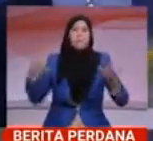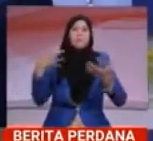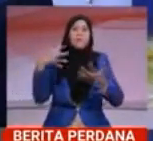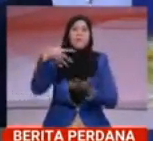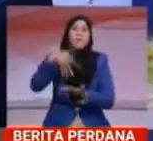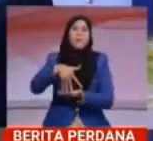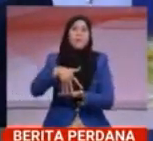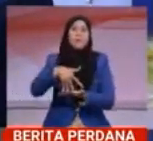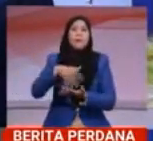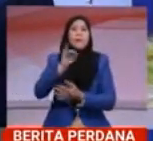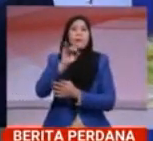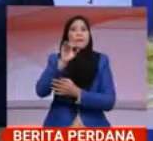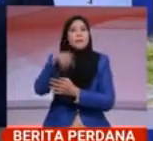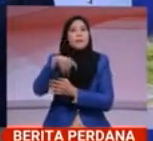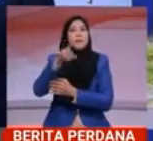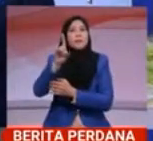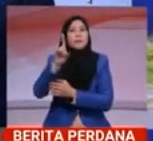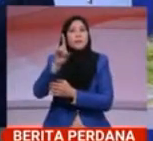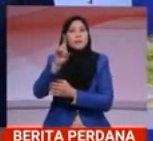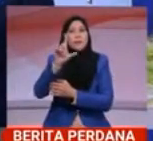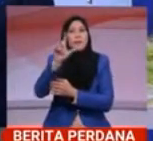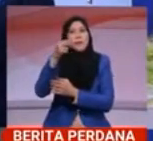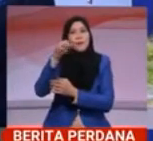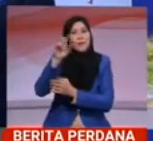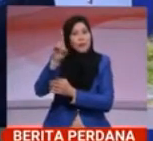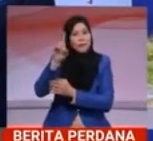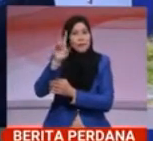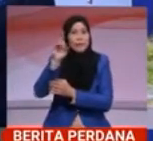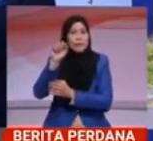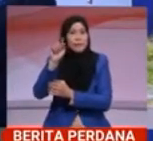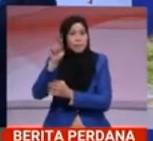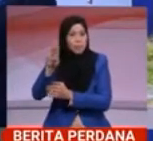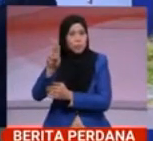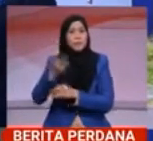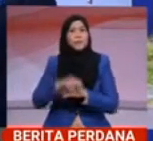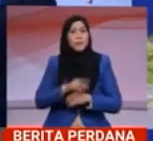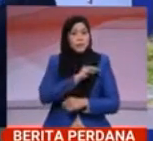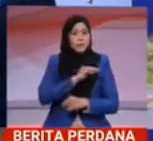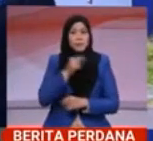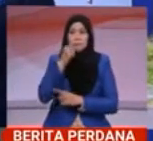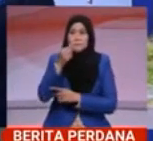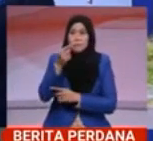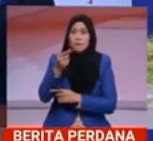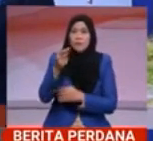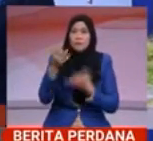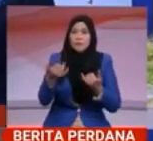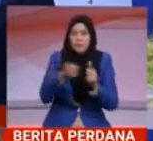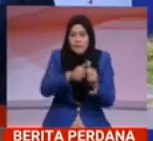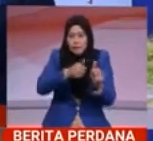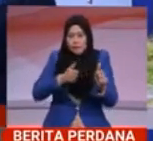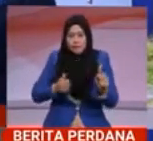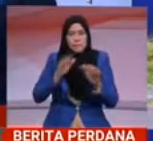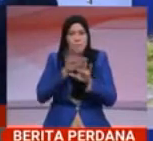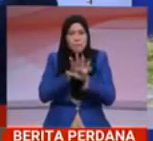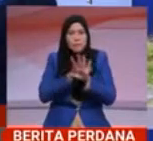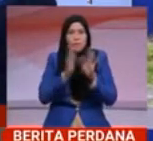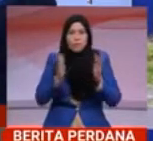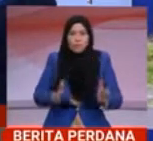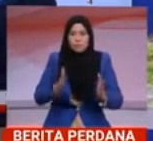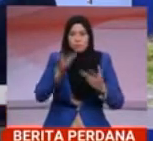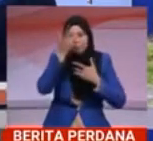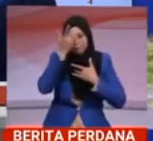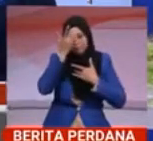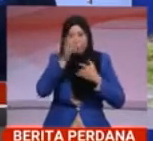Lahad Datu. Menurut Ketua Menteri Datuk Seri Muhammad Syafiee Abdal, tindakan itu perlu diambil bagi mengelak lebih ramai individu dalam